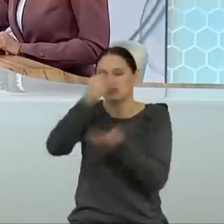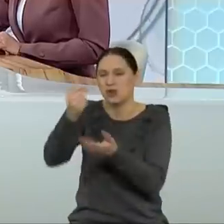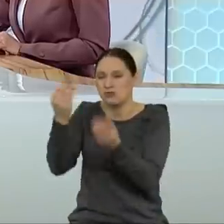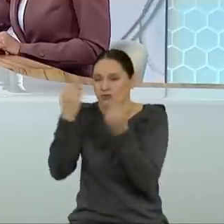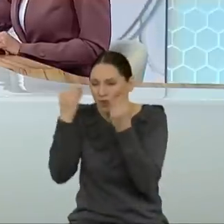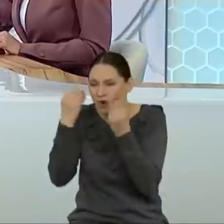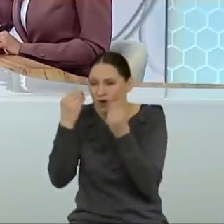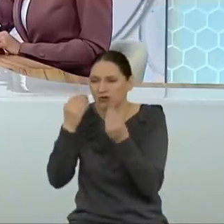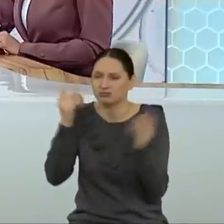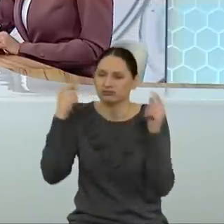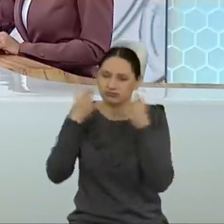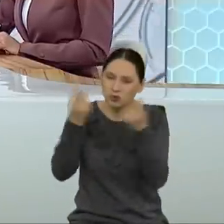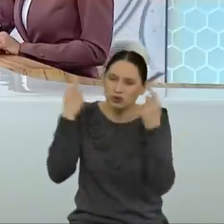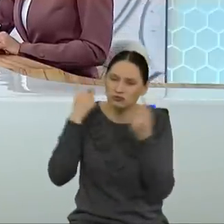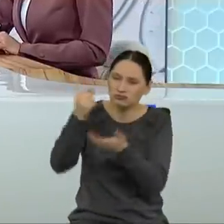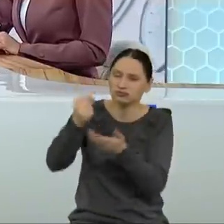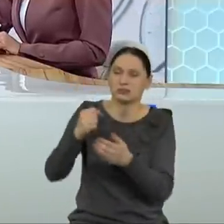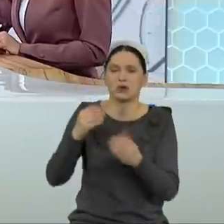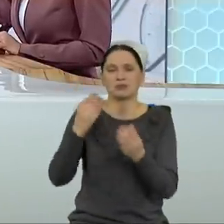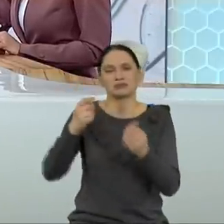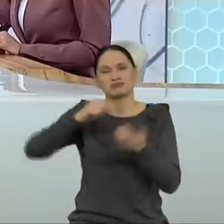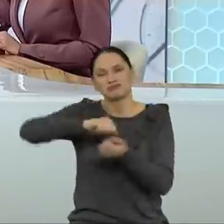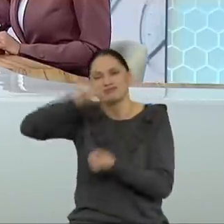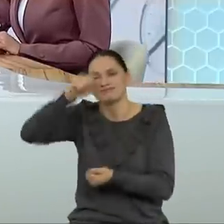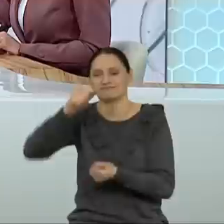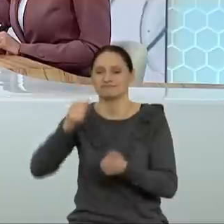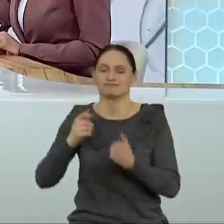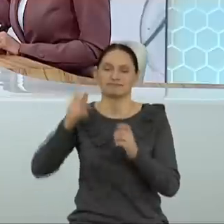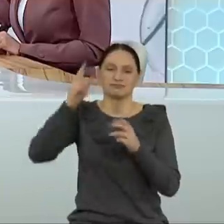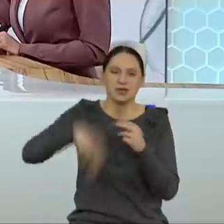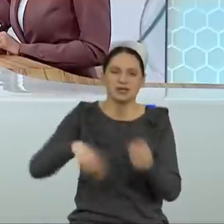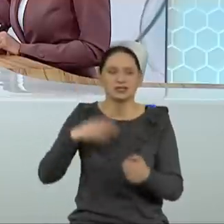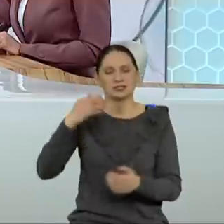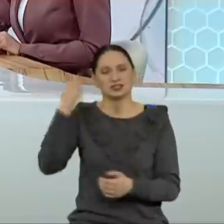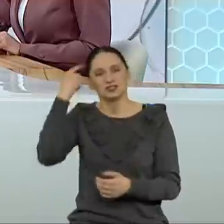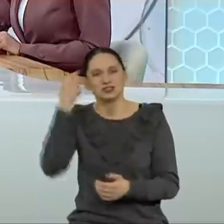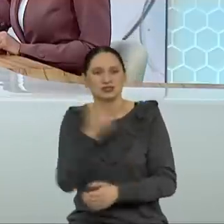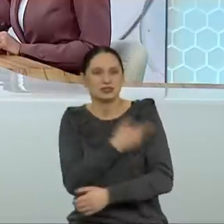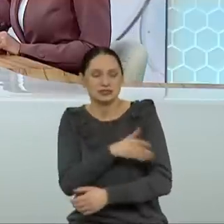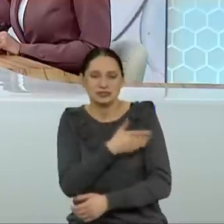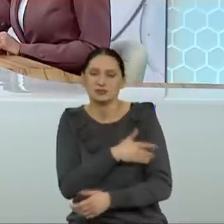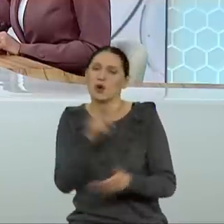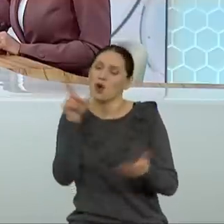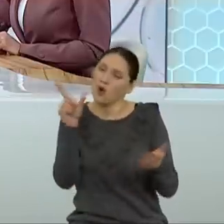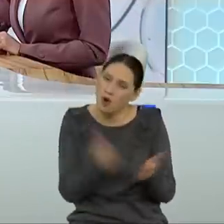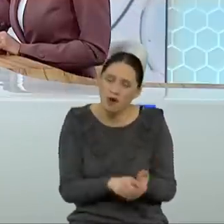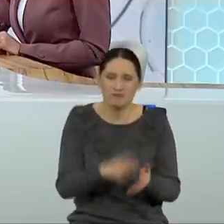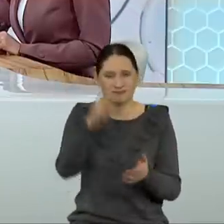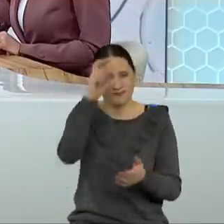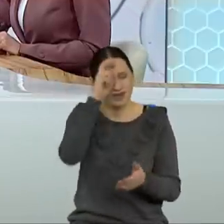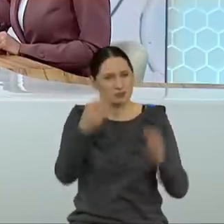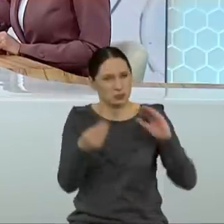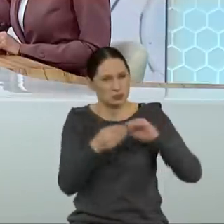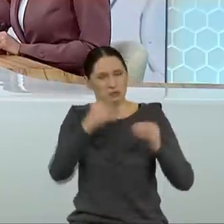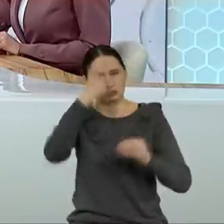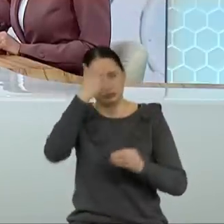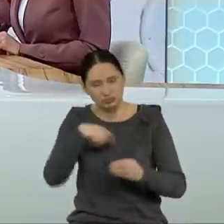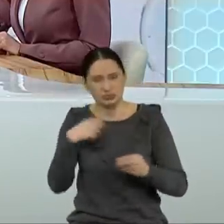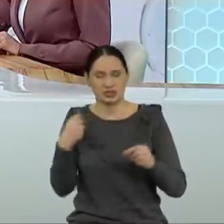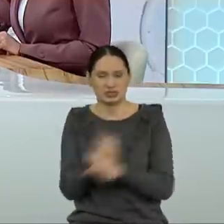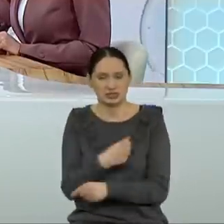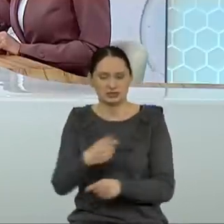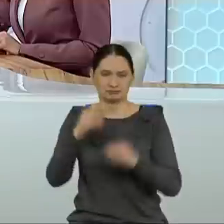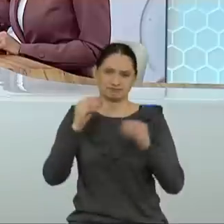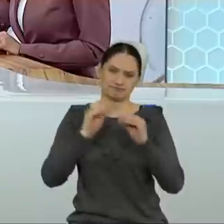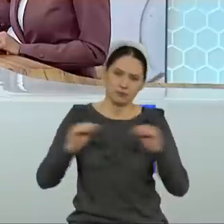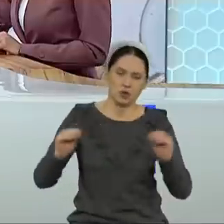aš iš tiesų kvieščiau partijos vis dėlto ryštis tokiam nacionaliniam susitarimui, bent jau dėl pagrindinių tokių principų švietimo ir